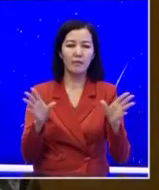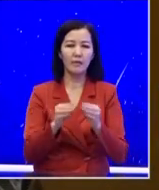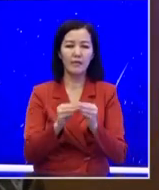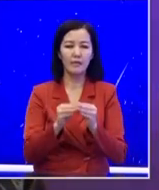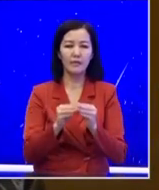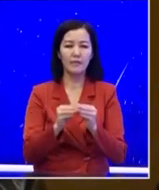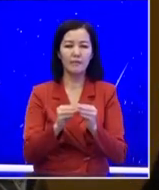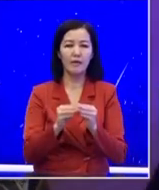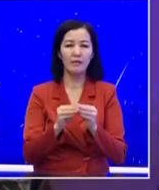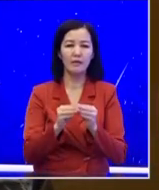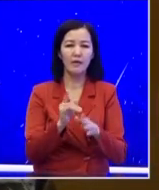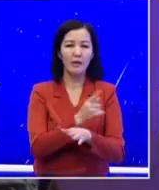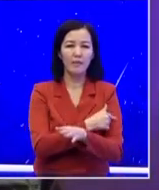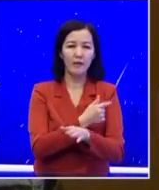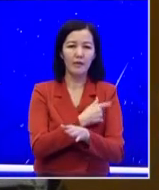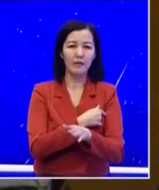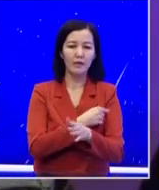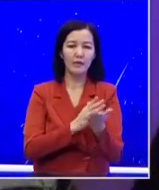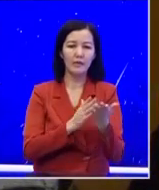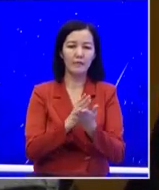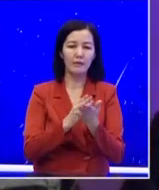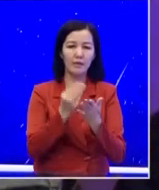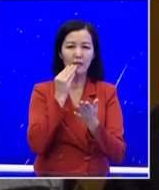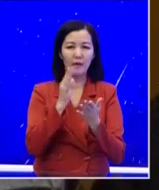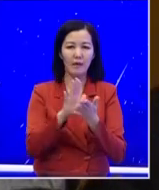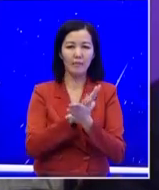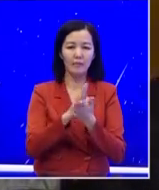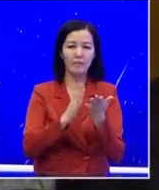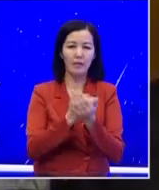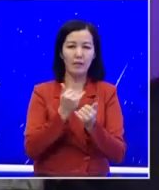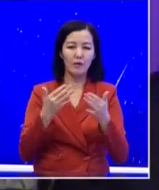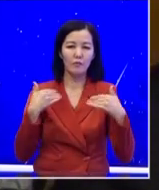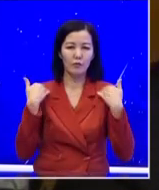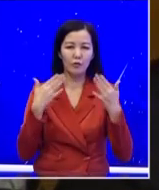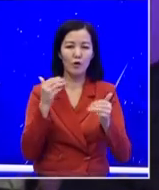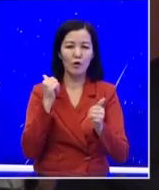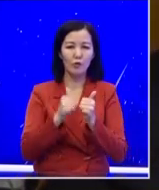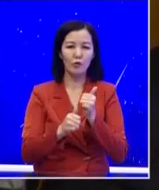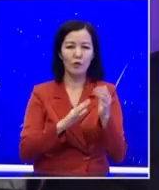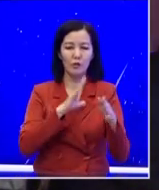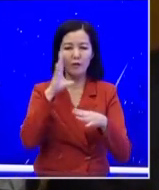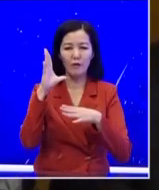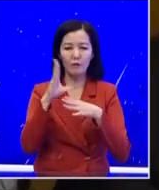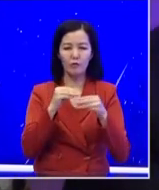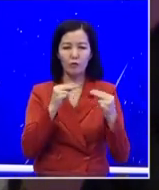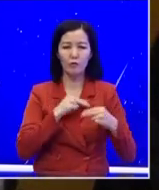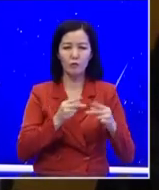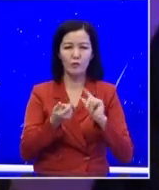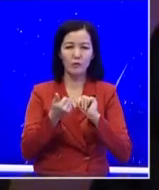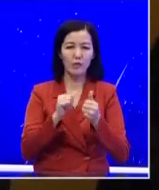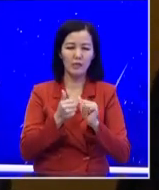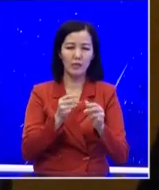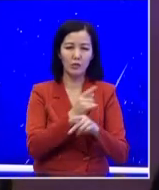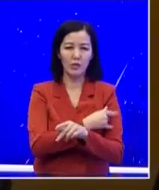барлық бекеттегі қызметкерлерді тамақтандыруды жөн көрдік, себебі олар күнделікті біздің қауіпсіздігіміз үшін күні-түні кезекшілікте